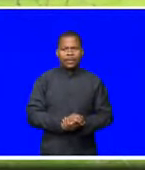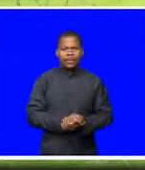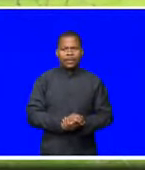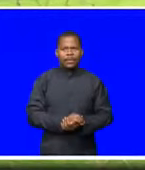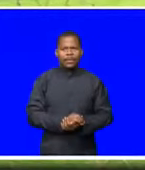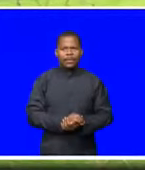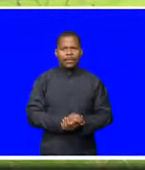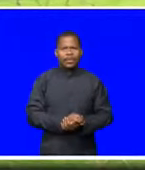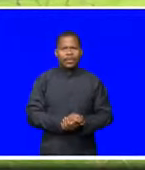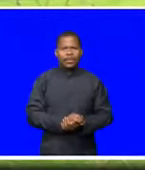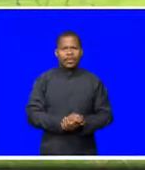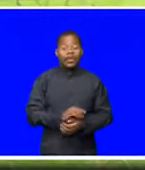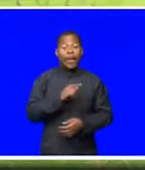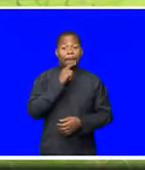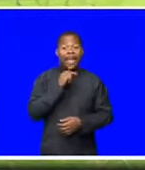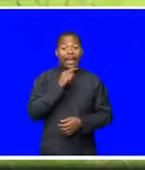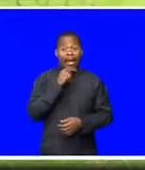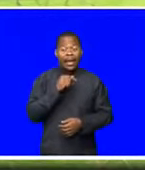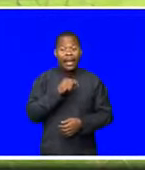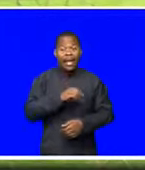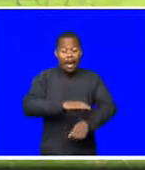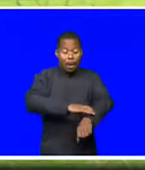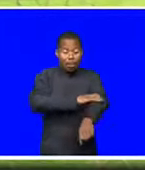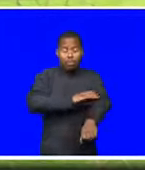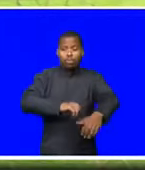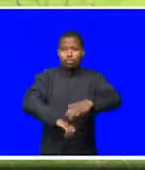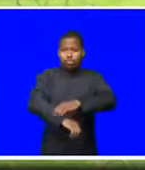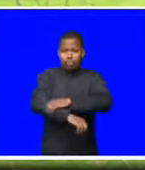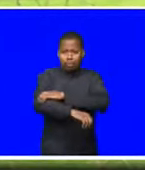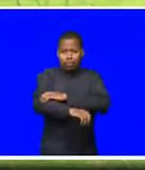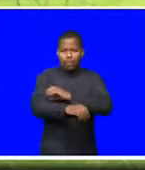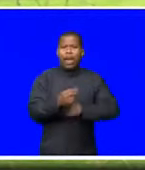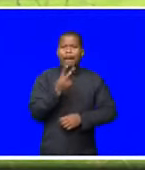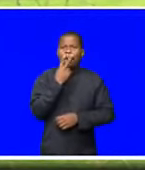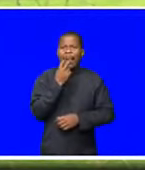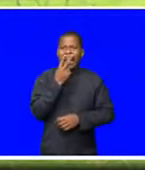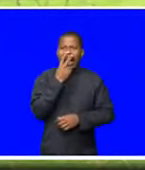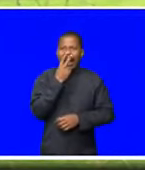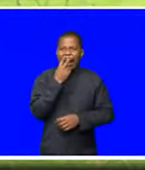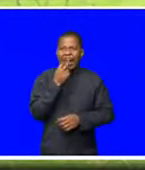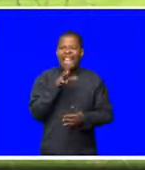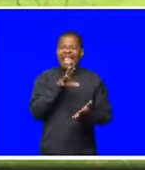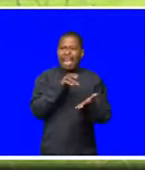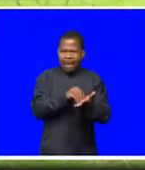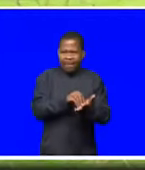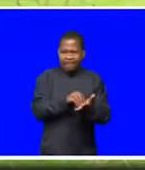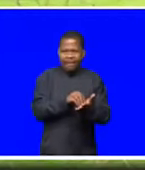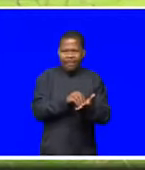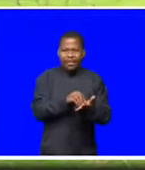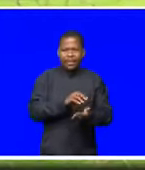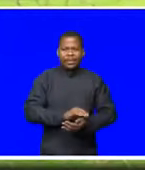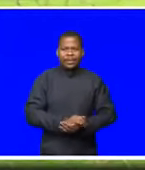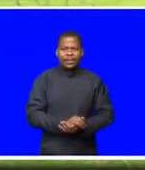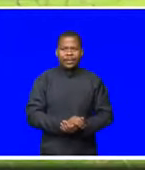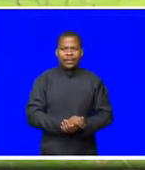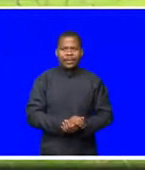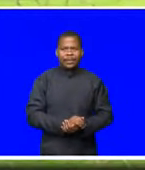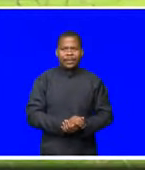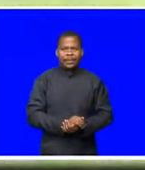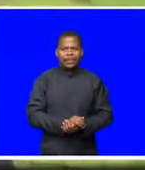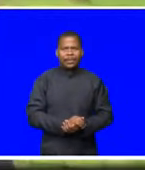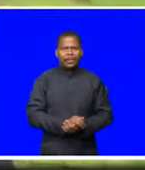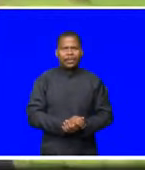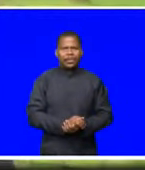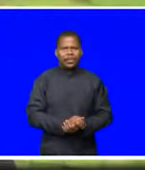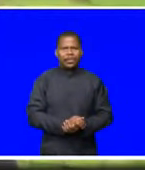isikhanyisele silikhanyisele ejini yalo sikhanze igcwele ingadi ngathi ingadi beyisaphaka nje ivelile ingadi